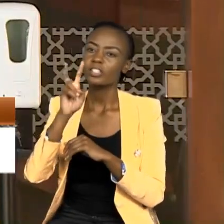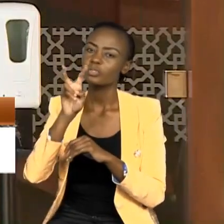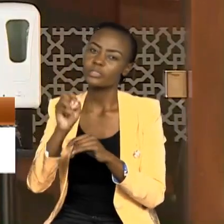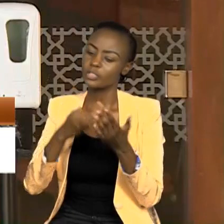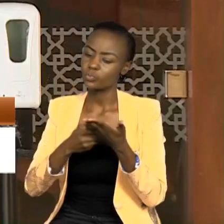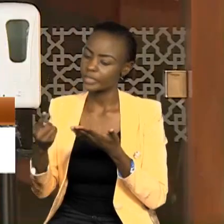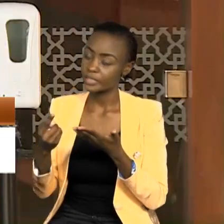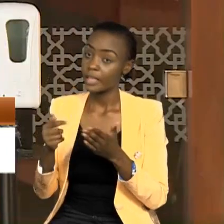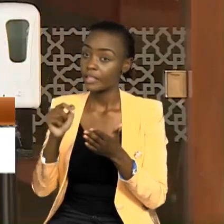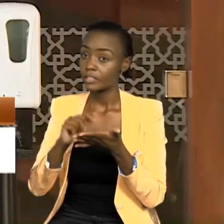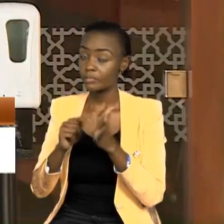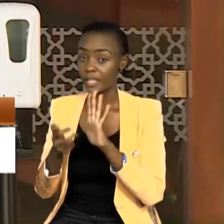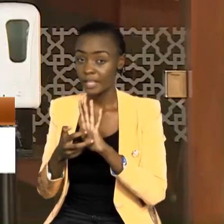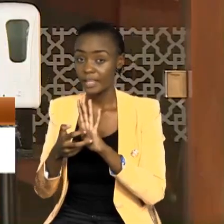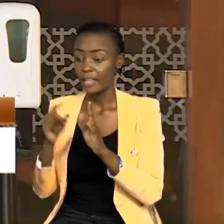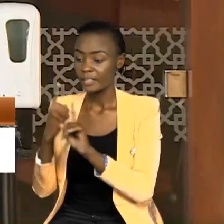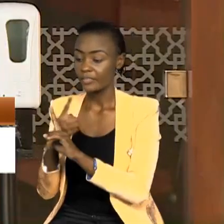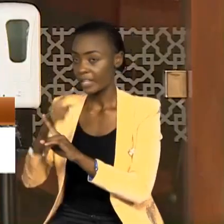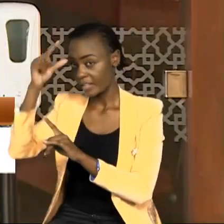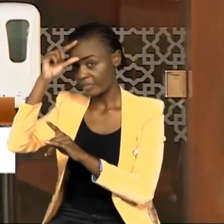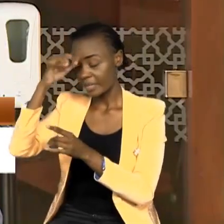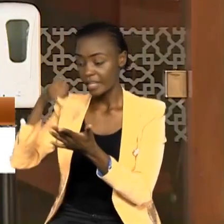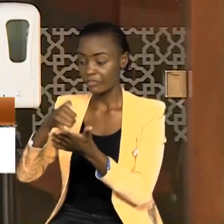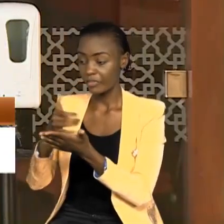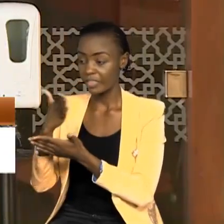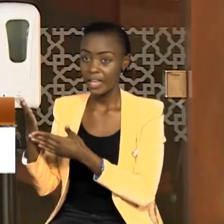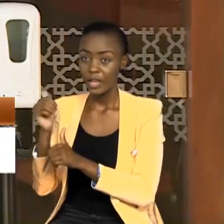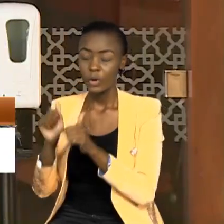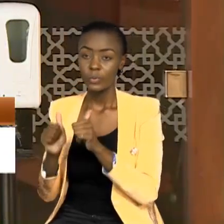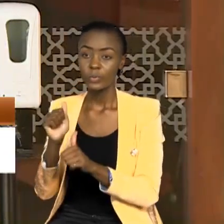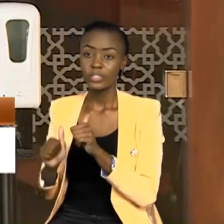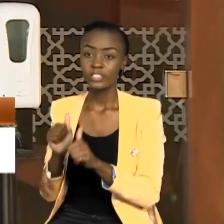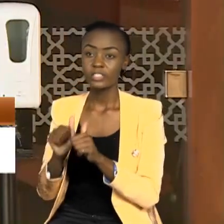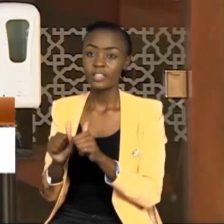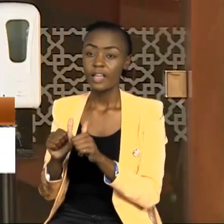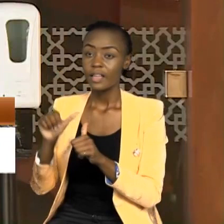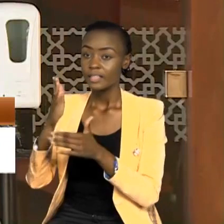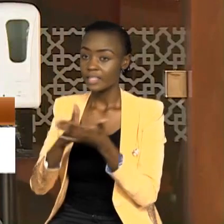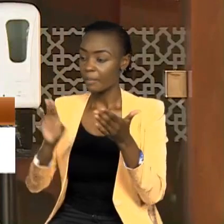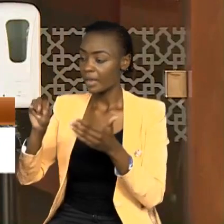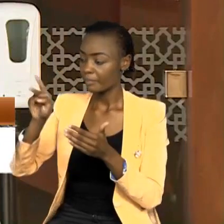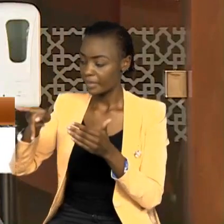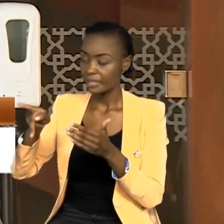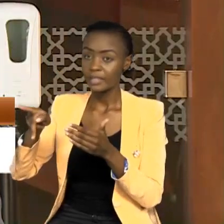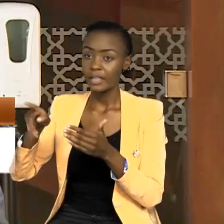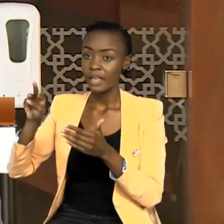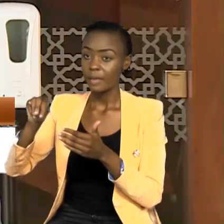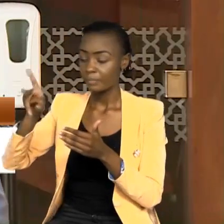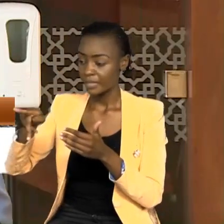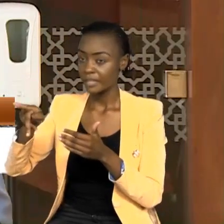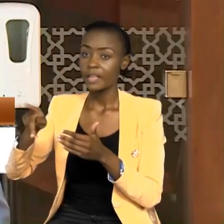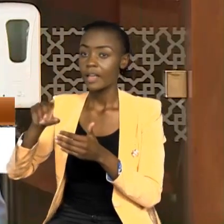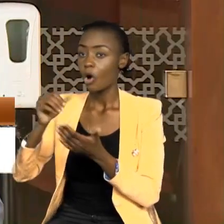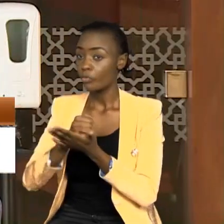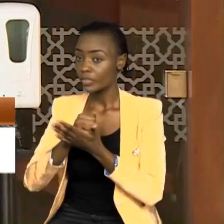kuorodhesha baadhi ya afisi za kiserikali ambazo ziliweza kuhusika ikiwa ni baadhi ya wabunge, baadhi ya ofisi za magavana na